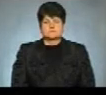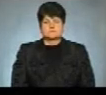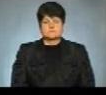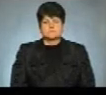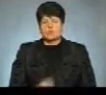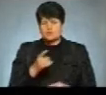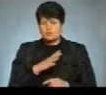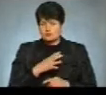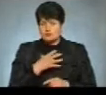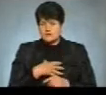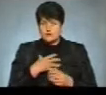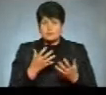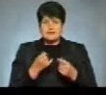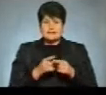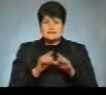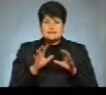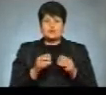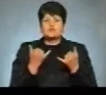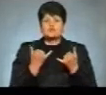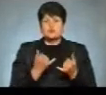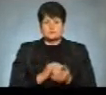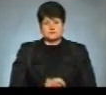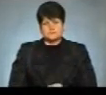Чому було важливо прийняти цей закон саме сьогодні?